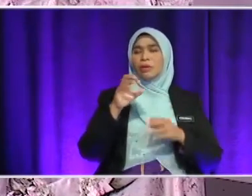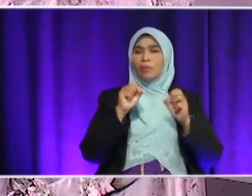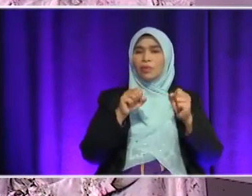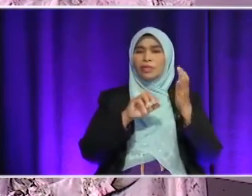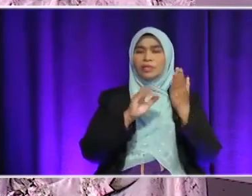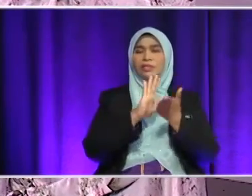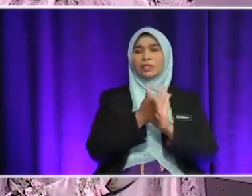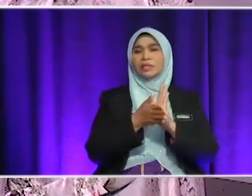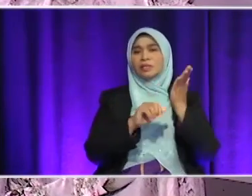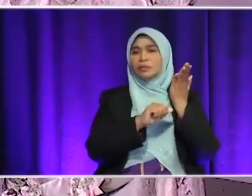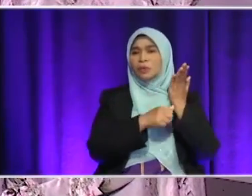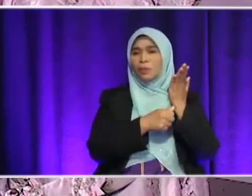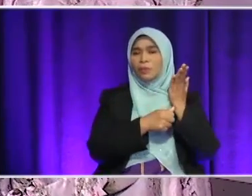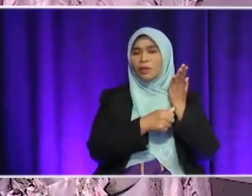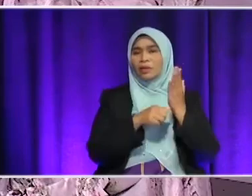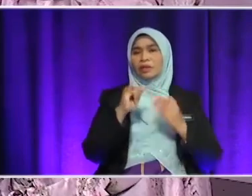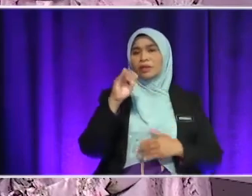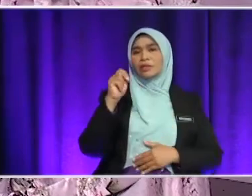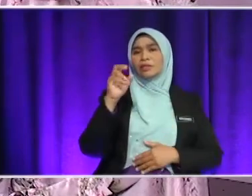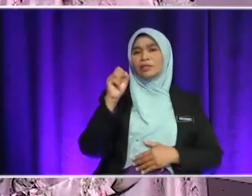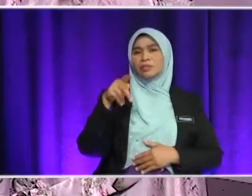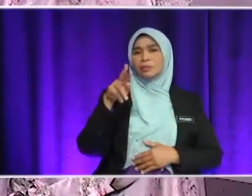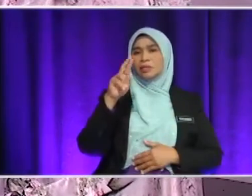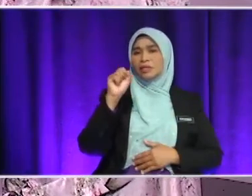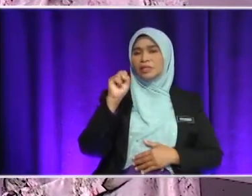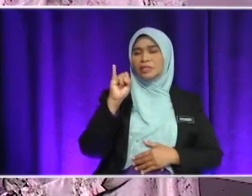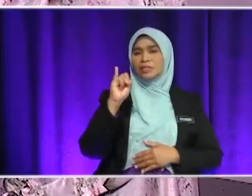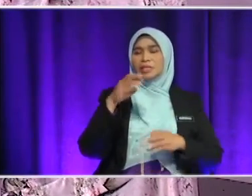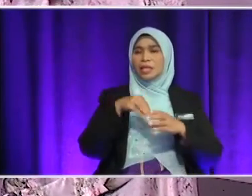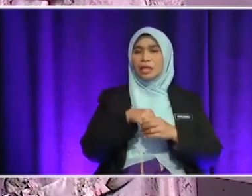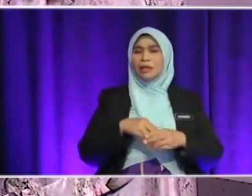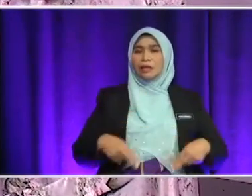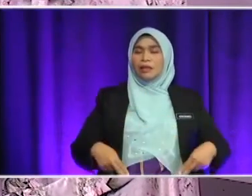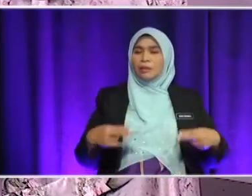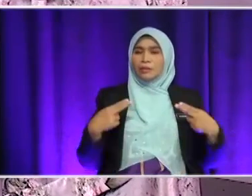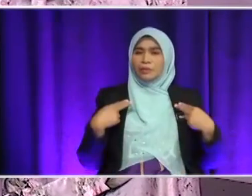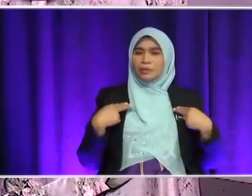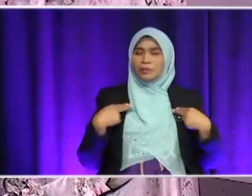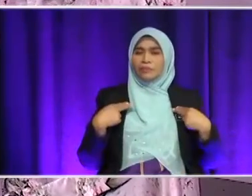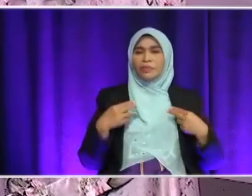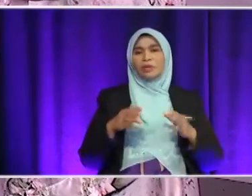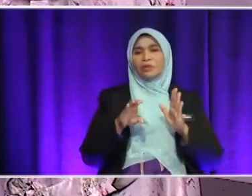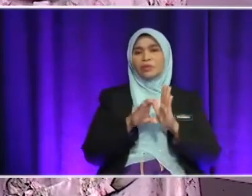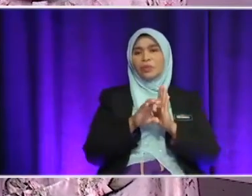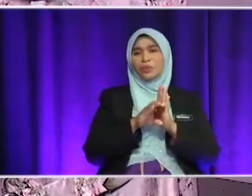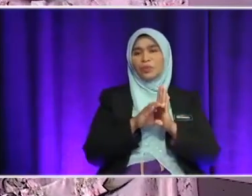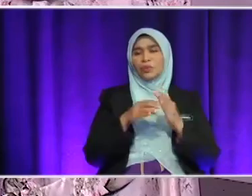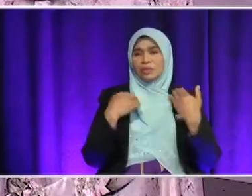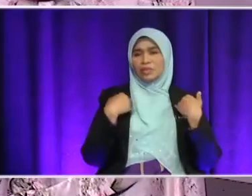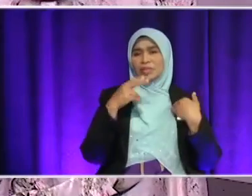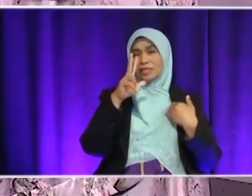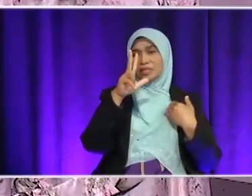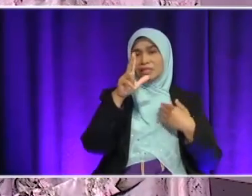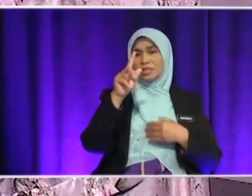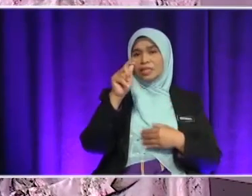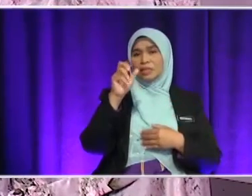dalam kehidupan kita antaranya kita telah pelajari tadi ada tiga atau tokoh tersebut Salahuddin Al Ayyubi Hasan al-banna dan